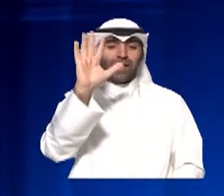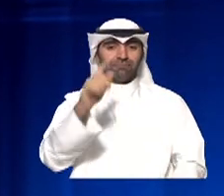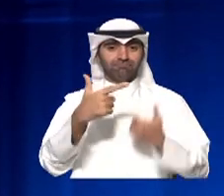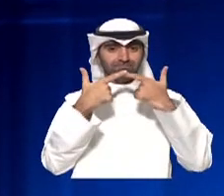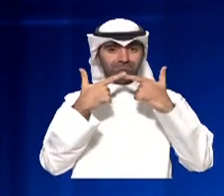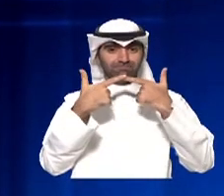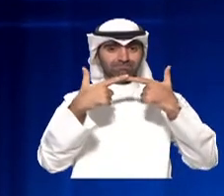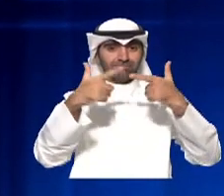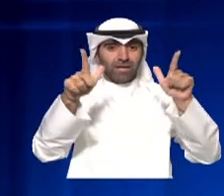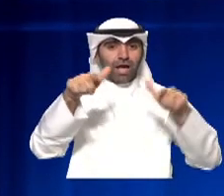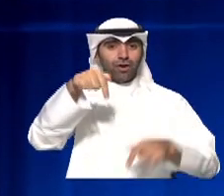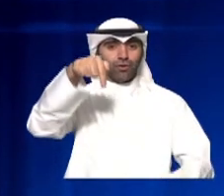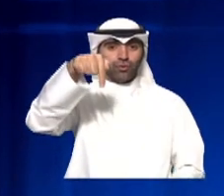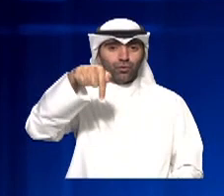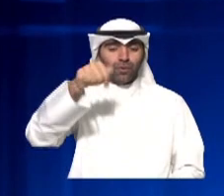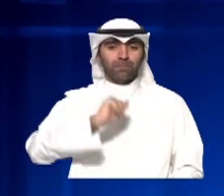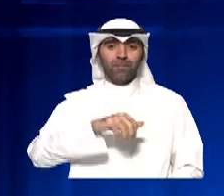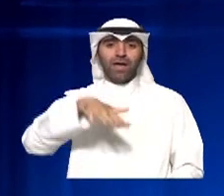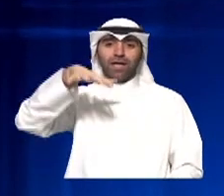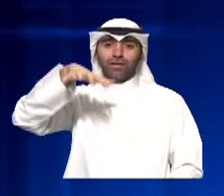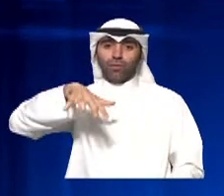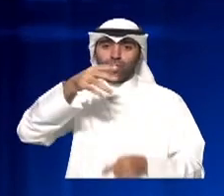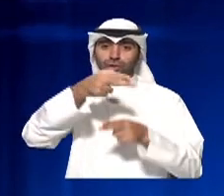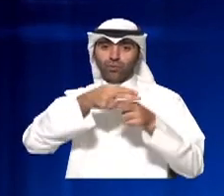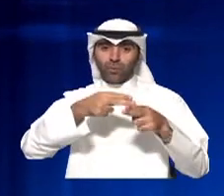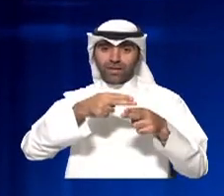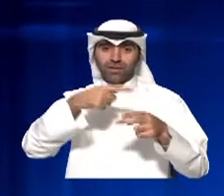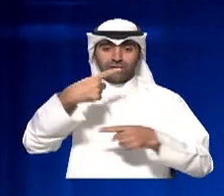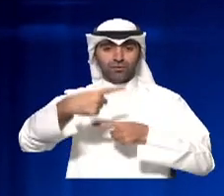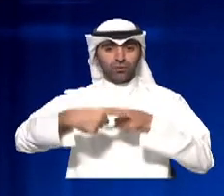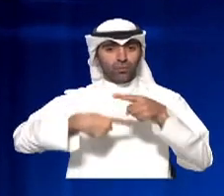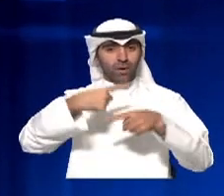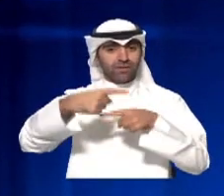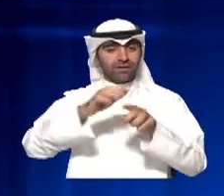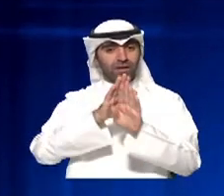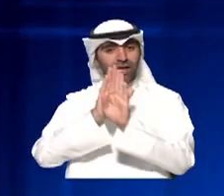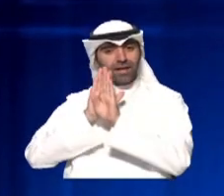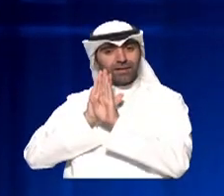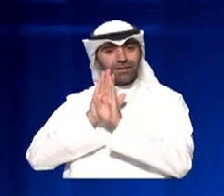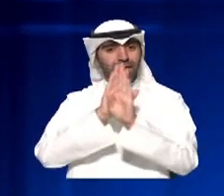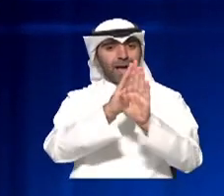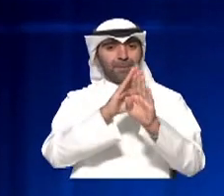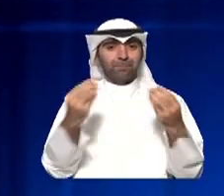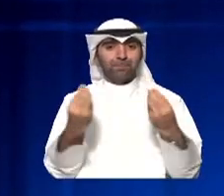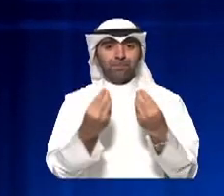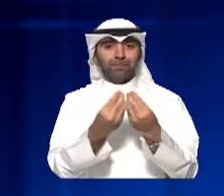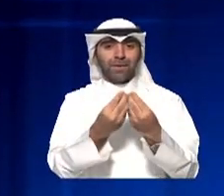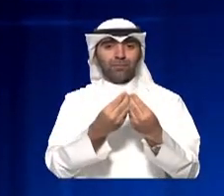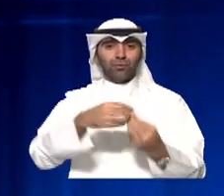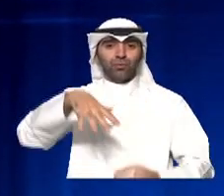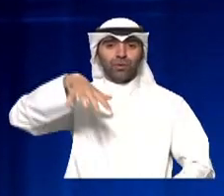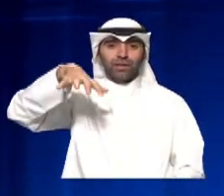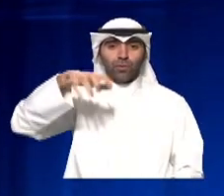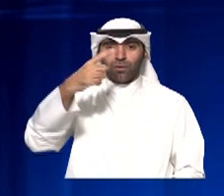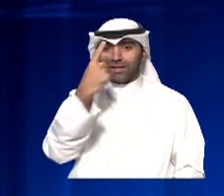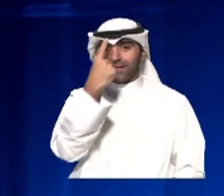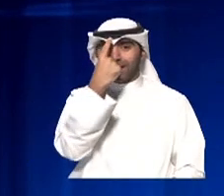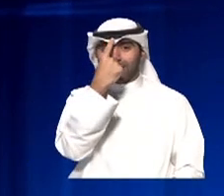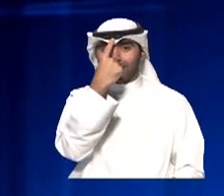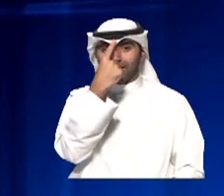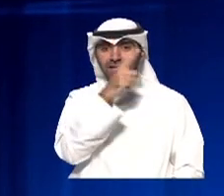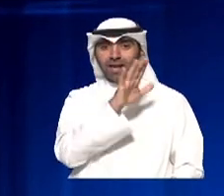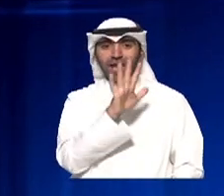جانب جمهورية الهند الصديقة في هذه الظروف الصعبة التي تمر فيها الجمهورية جراء تفاقم وباء